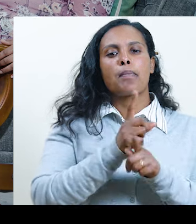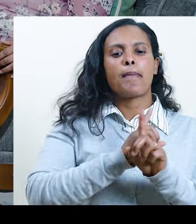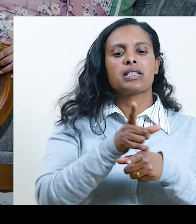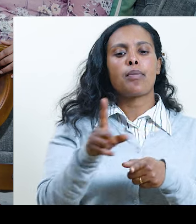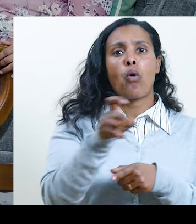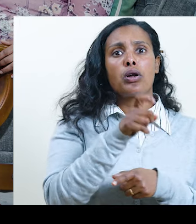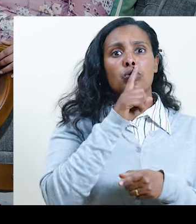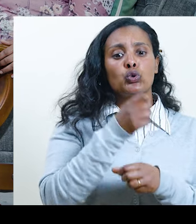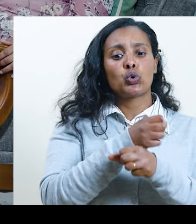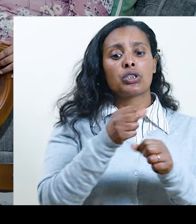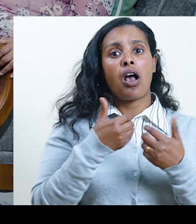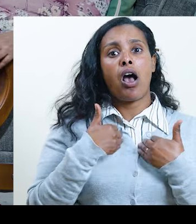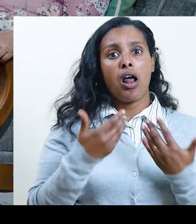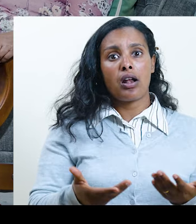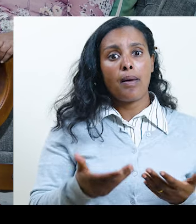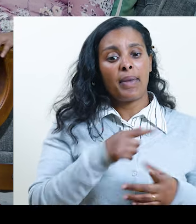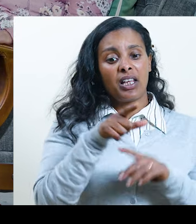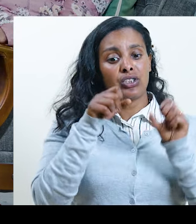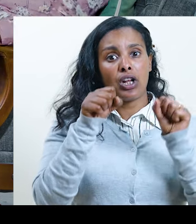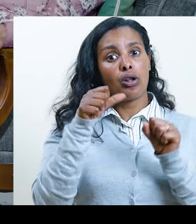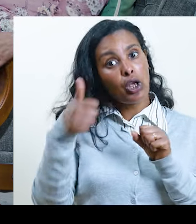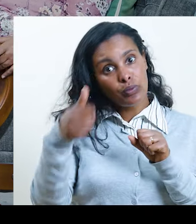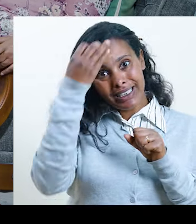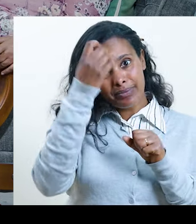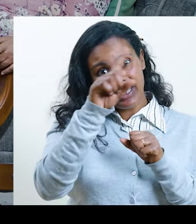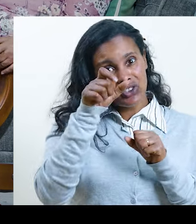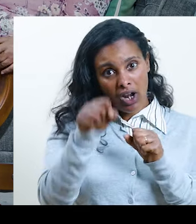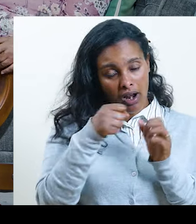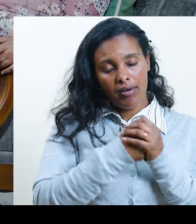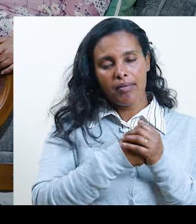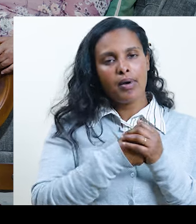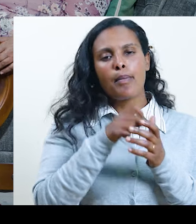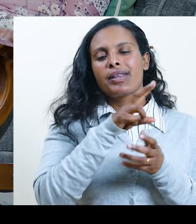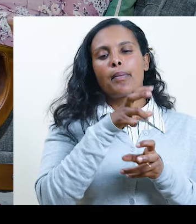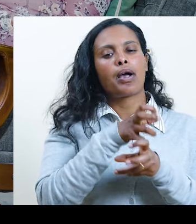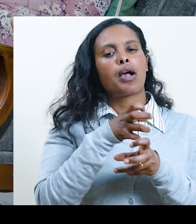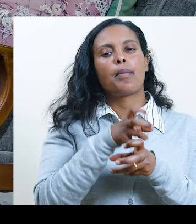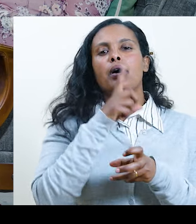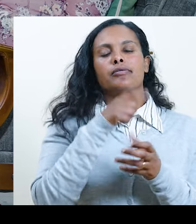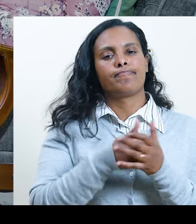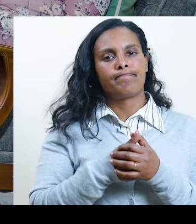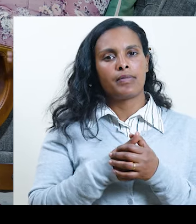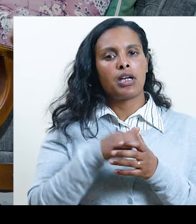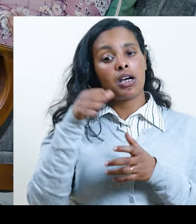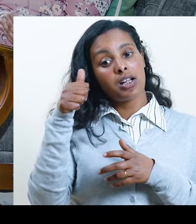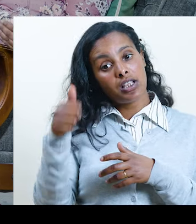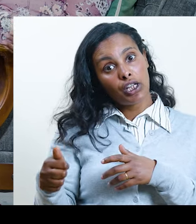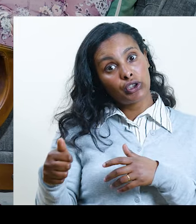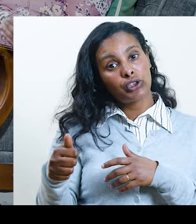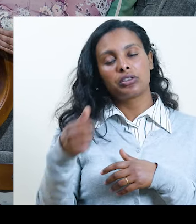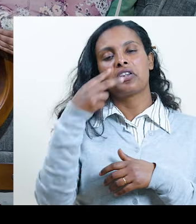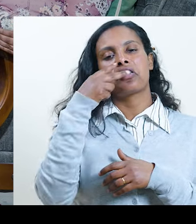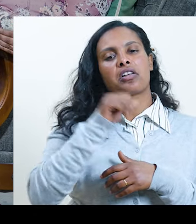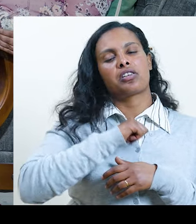እነት መልስ የሚሆን ነው ሶሉሽን አለን ብሎ መጠየቅ ይችላል ራሱ በጣም ከባድ ነውና